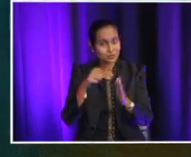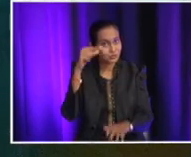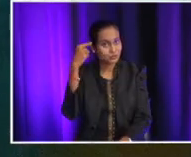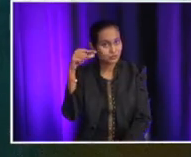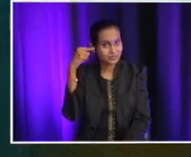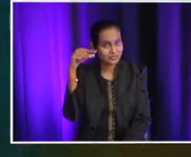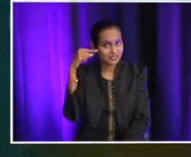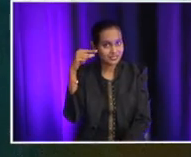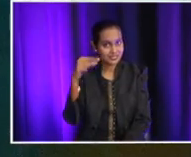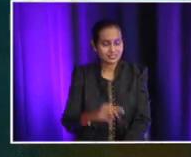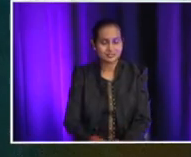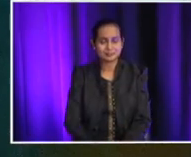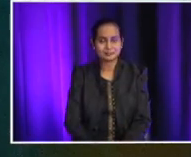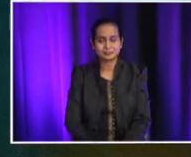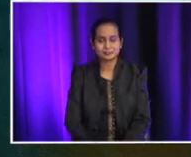Alhamdulillah